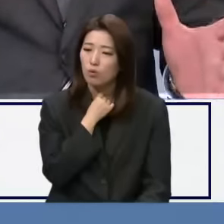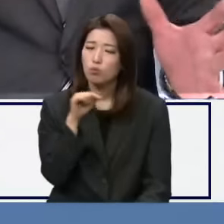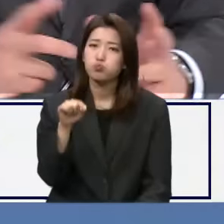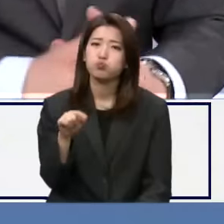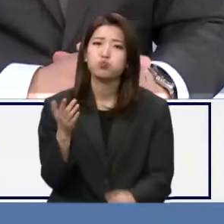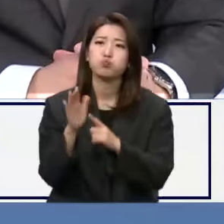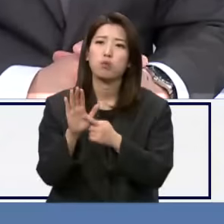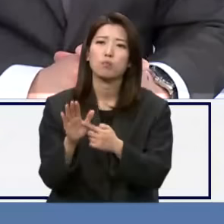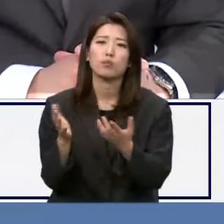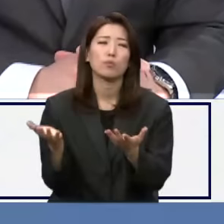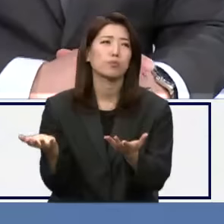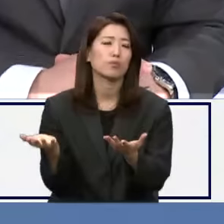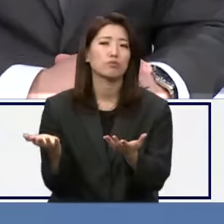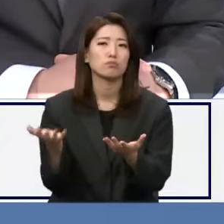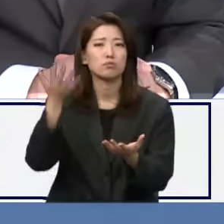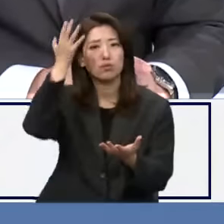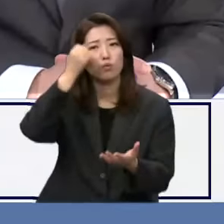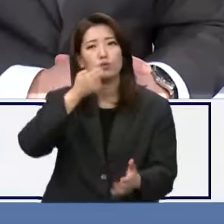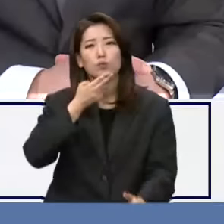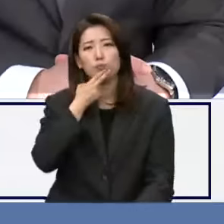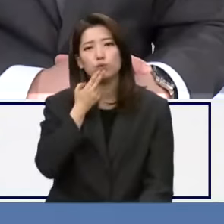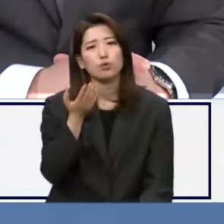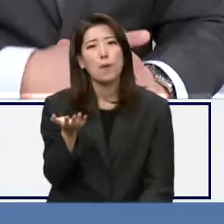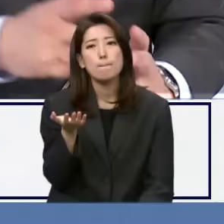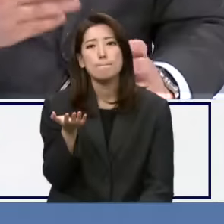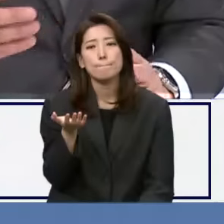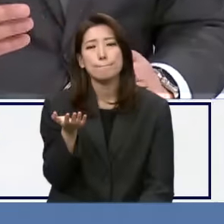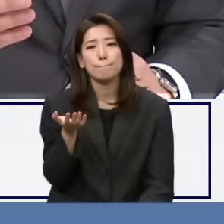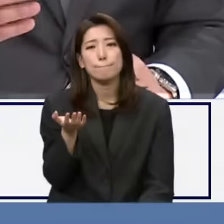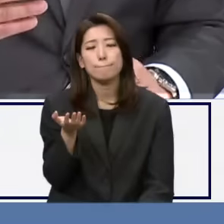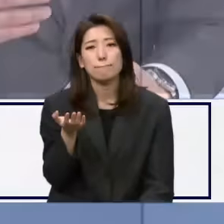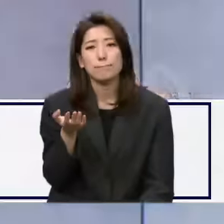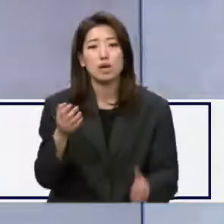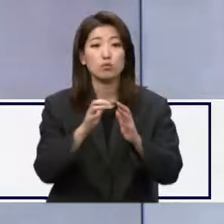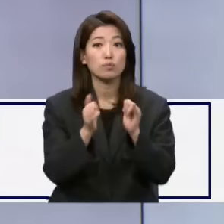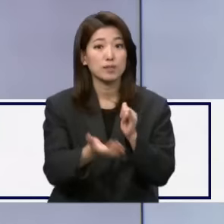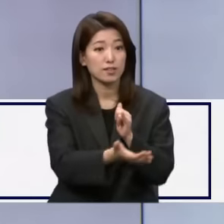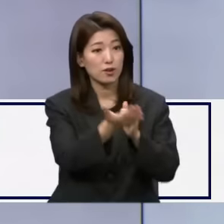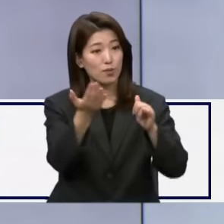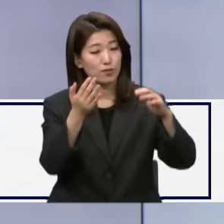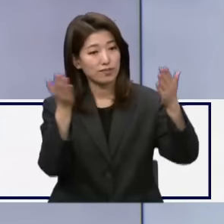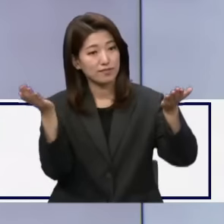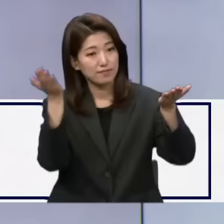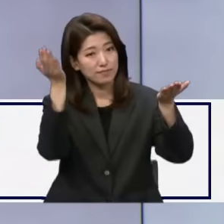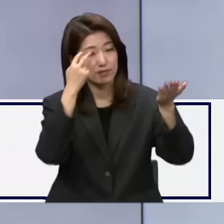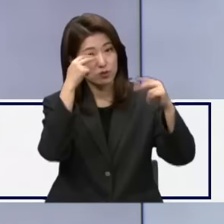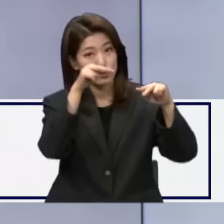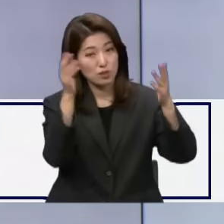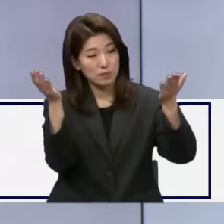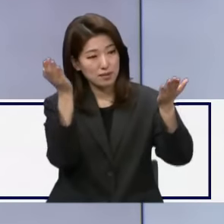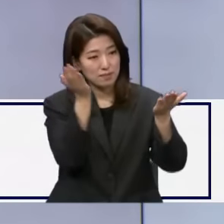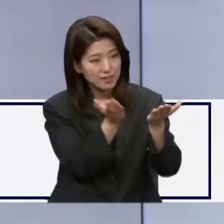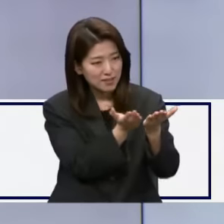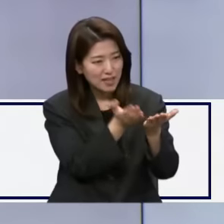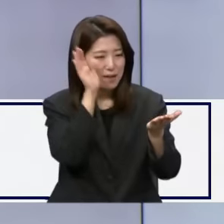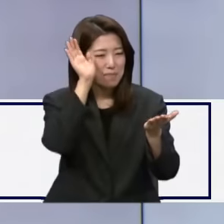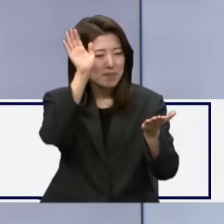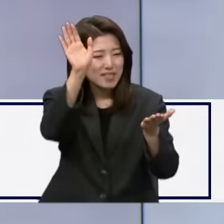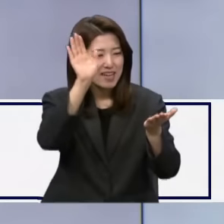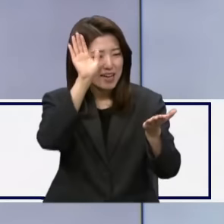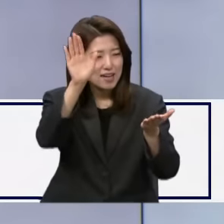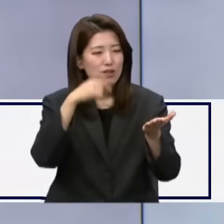과연 지금 정치 현실이 정치 사막화를 더 붙이는 건 아니냐 오히려 국민들에게 눈높이에 맞춰서 미래 지점을 보여주는 총성 공약이